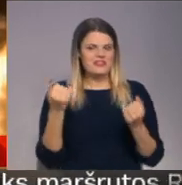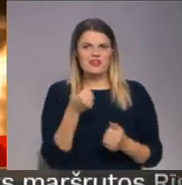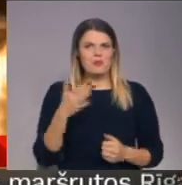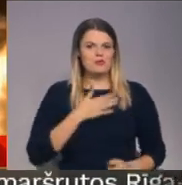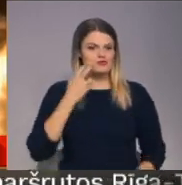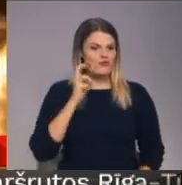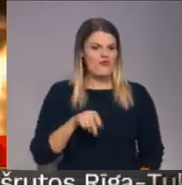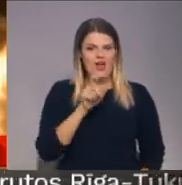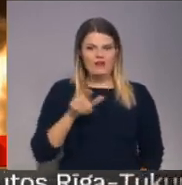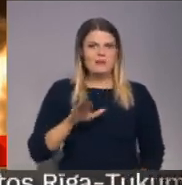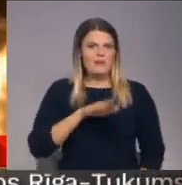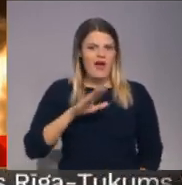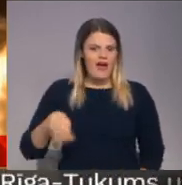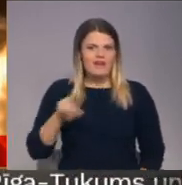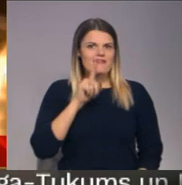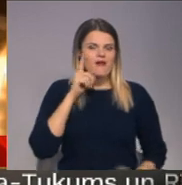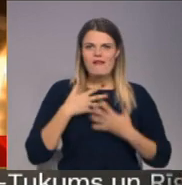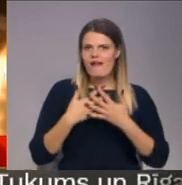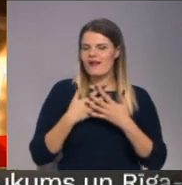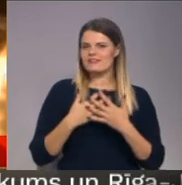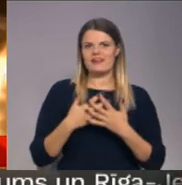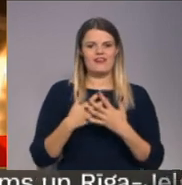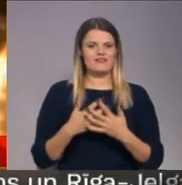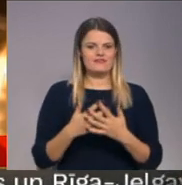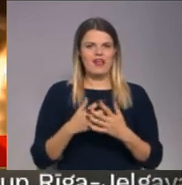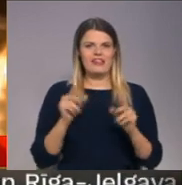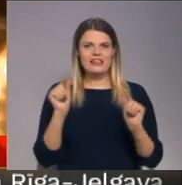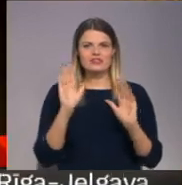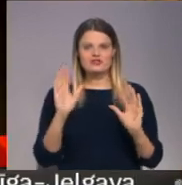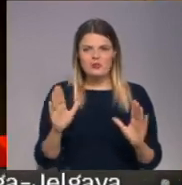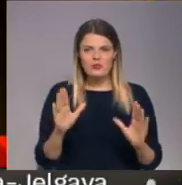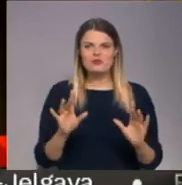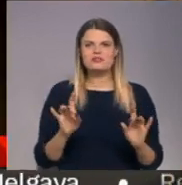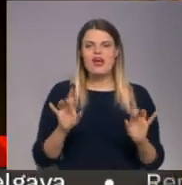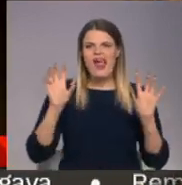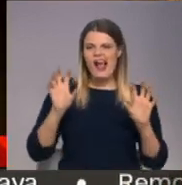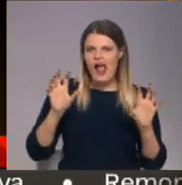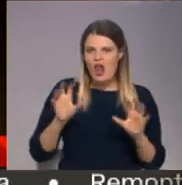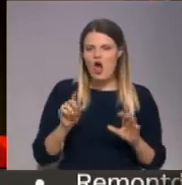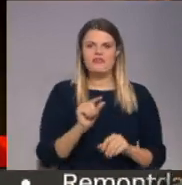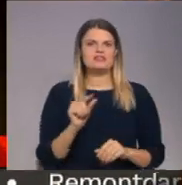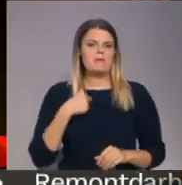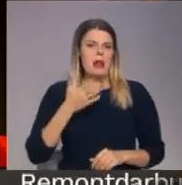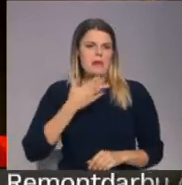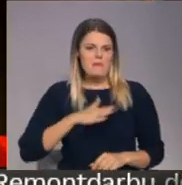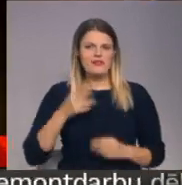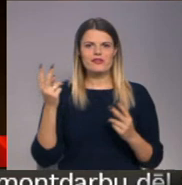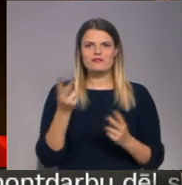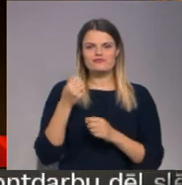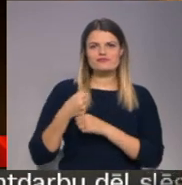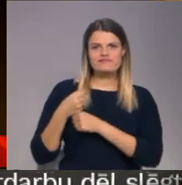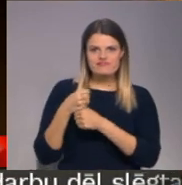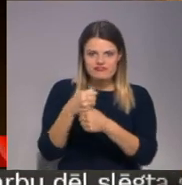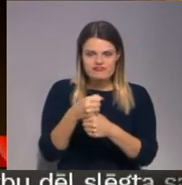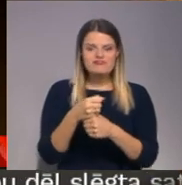vecuma bērniem. Mēs tādi jauni, atraktīvi, un tas Halloween vēl drīz būs. Man patika nest lāpu. Man